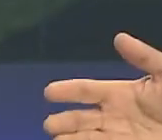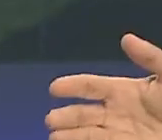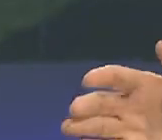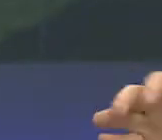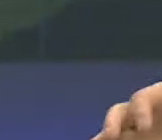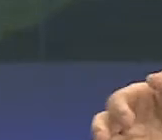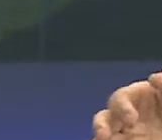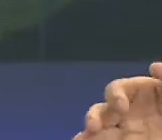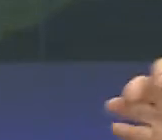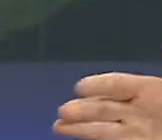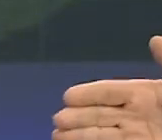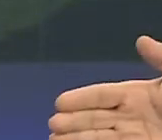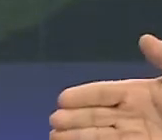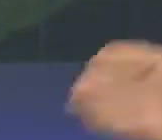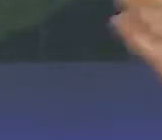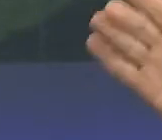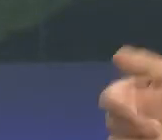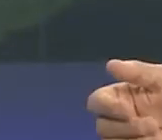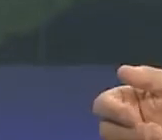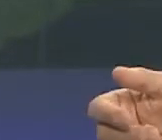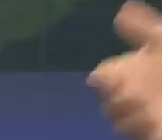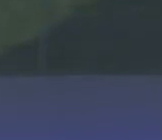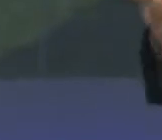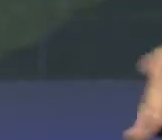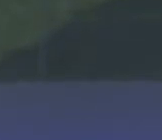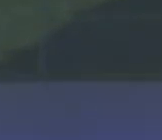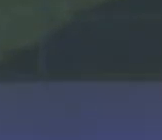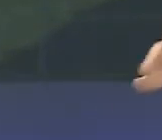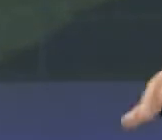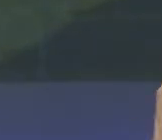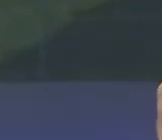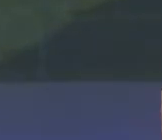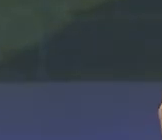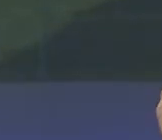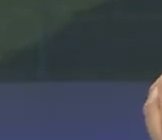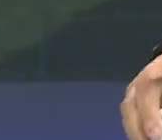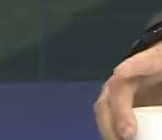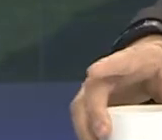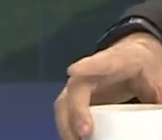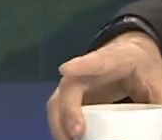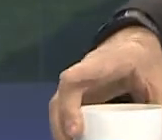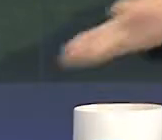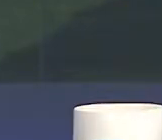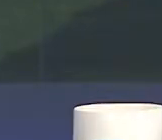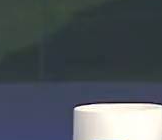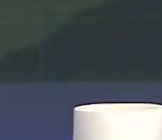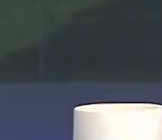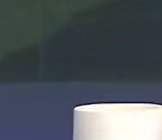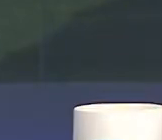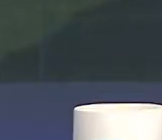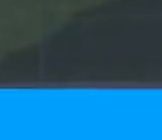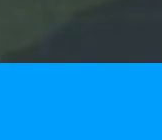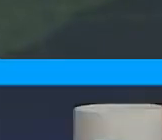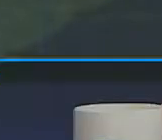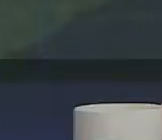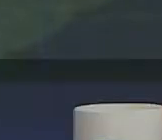אולי אחד הדברים הלא יאומנו שקרו בסוף שבוע האחרון, כן, אני גם מנוי לעיתון הזה, ניו יורק טיימס,